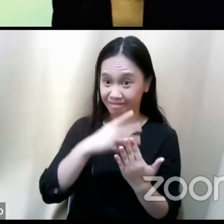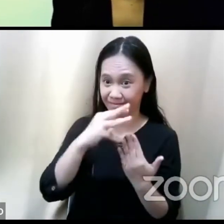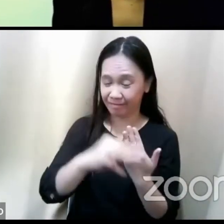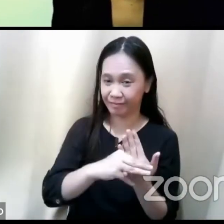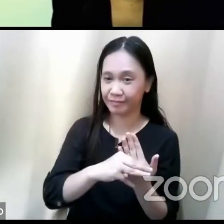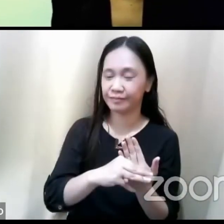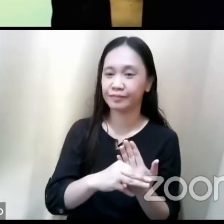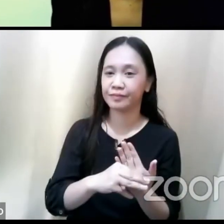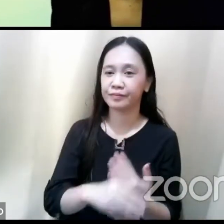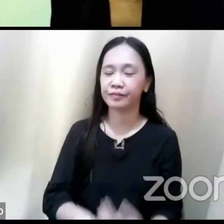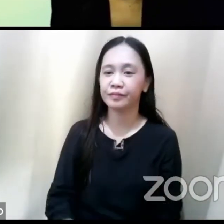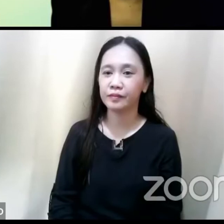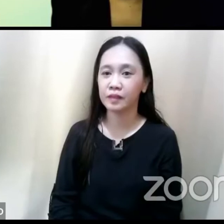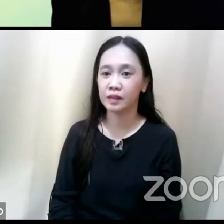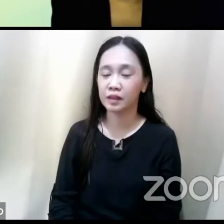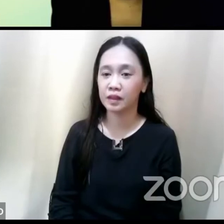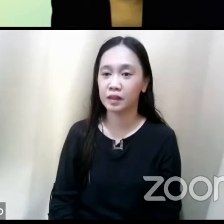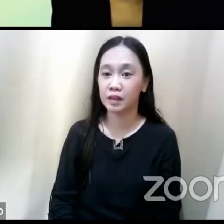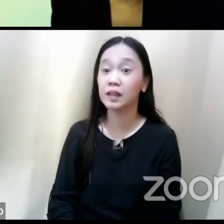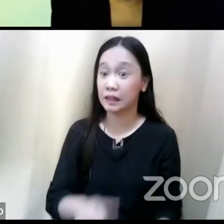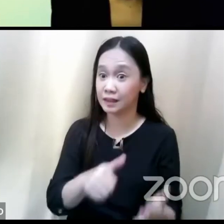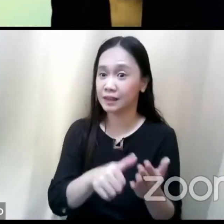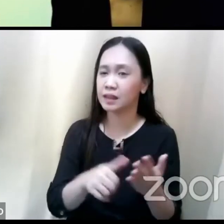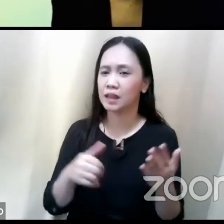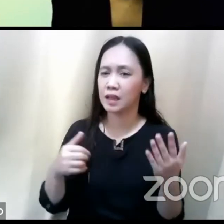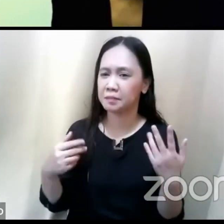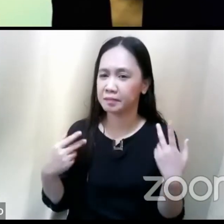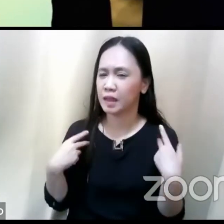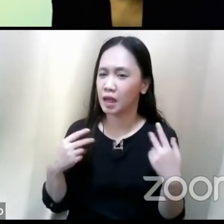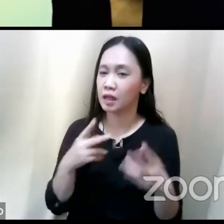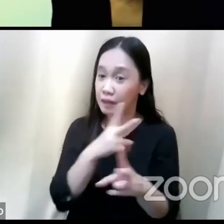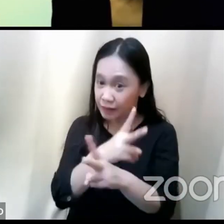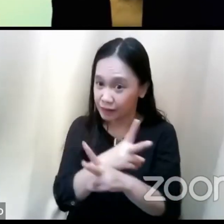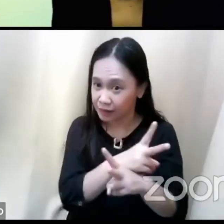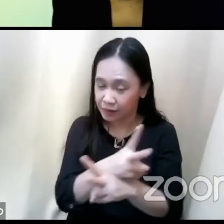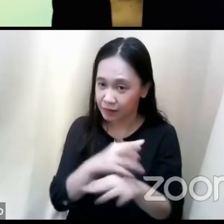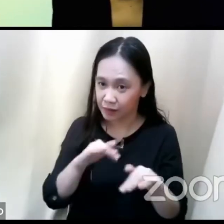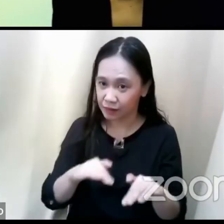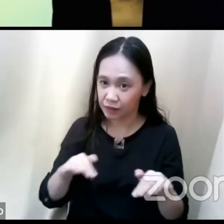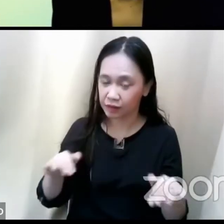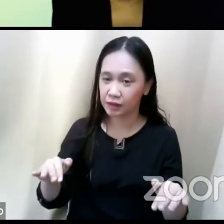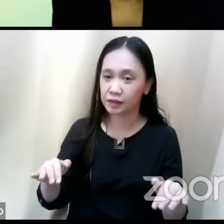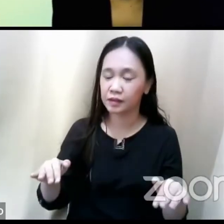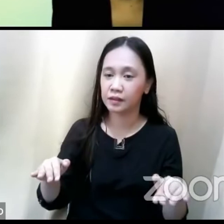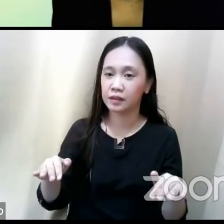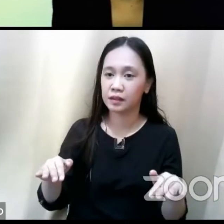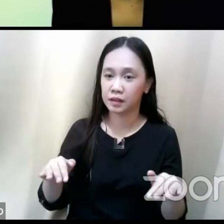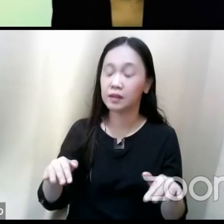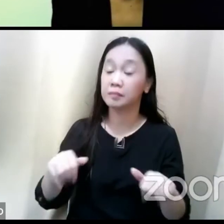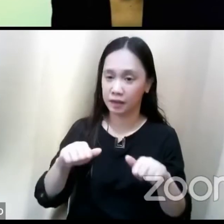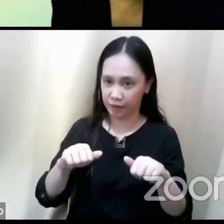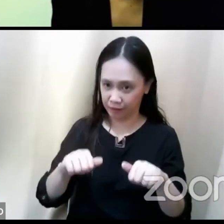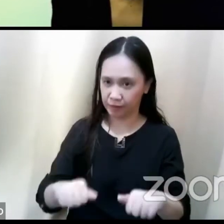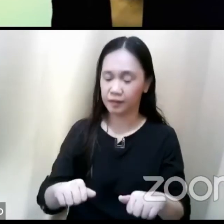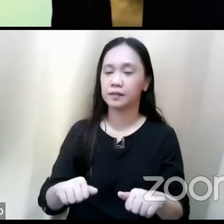yung parting yun or yung bagay na yun is kinikater mo yung bata do sa yung kanyang ability do sa